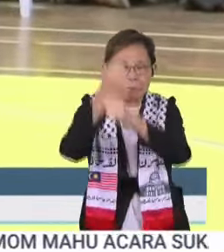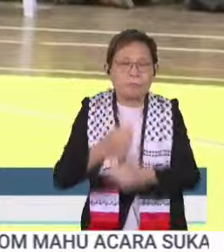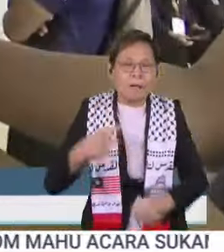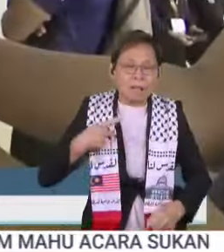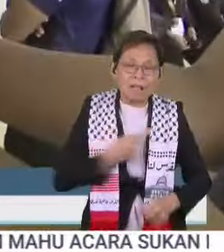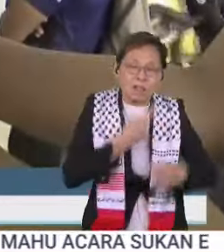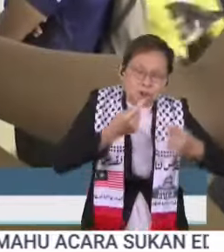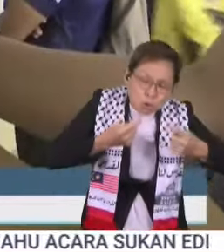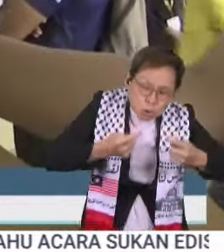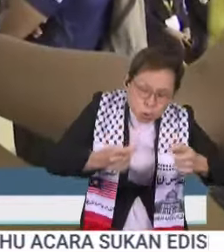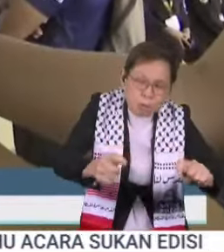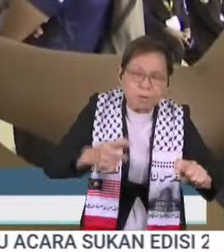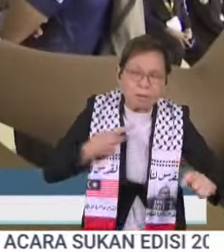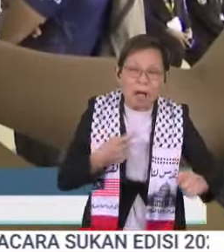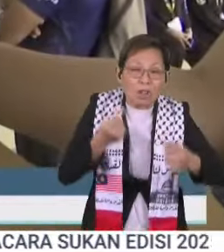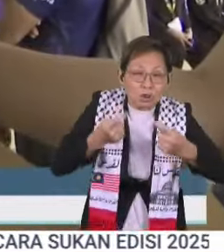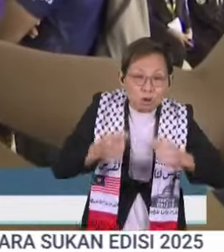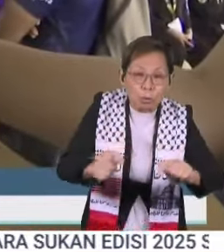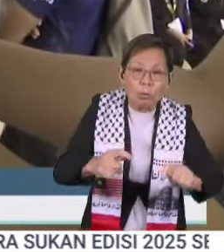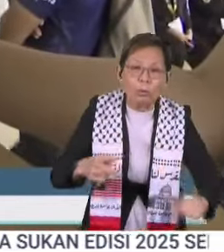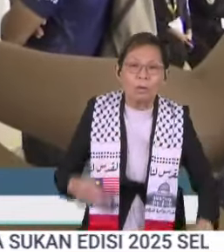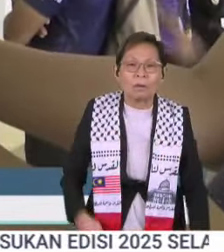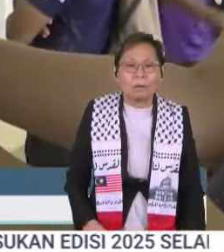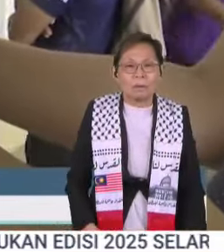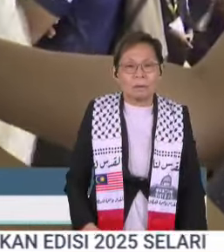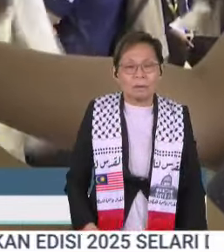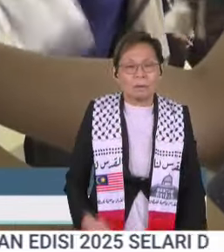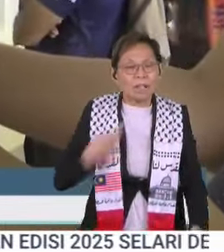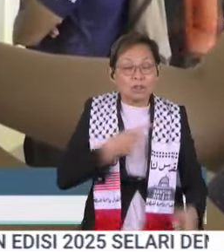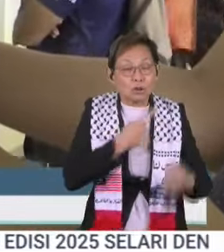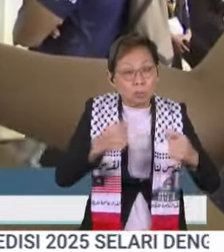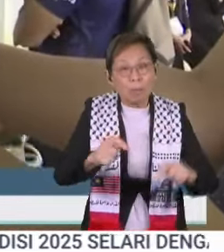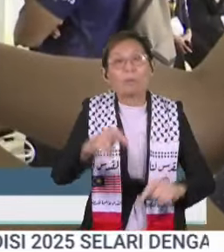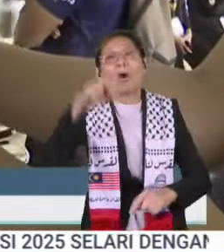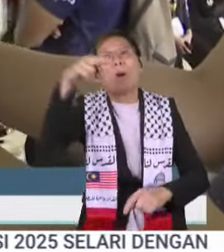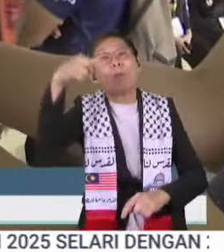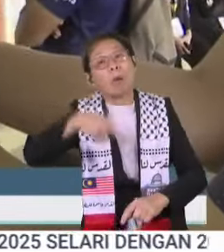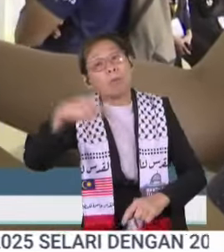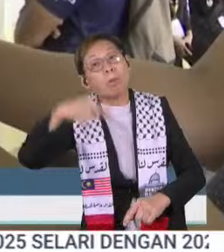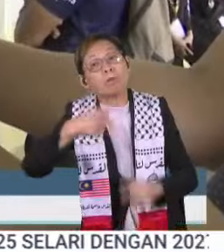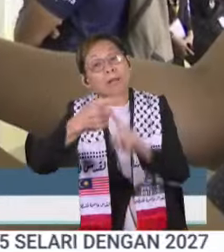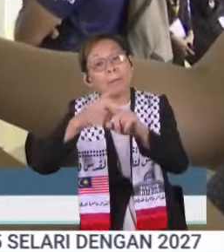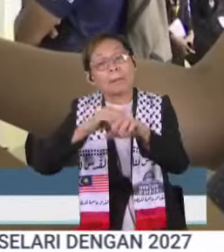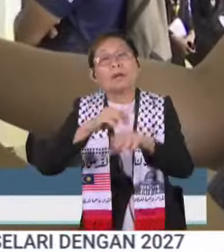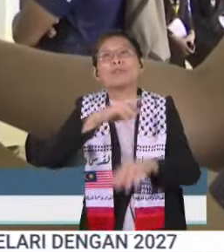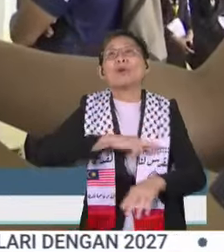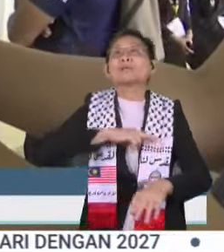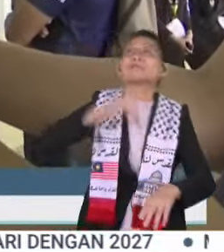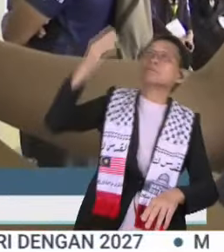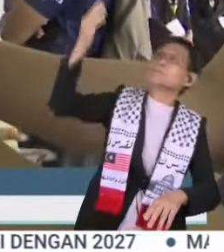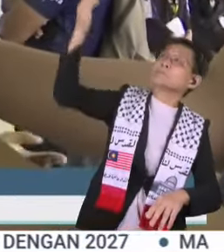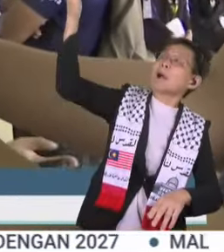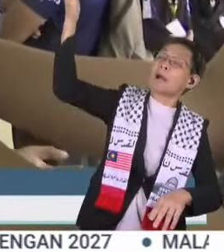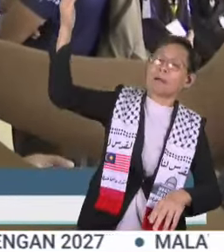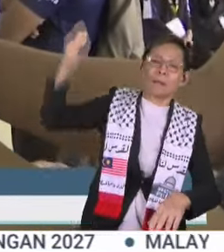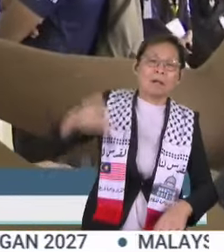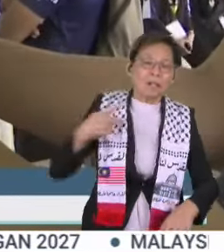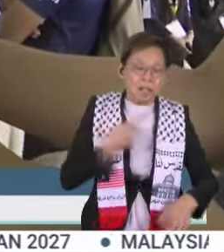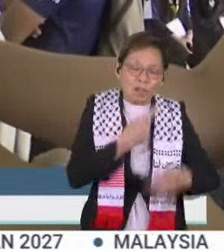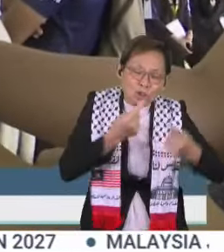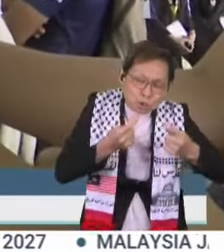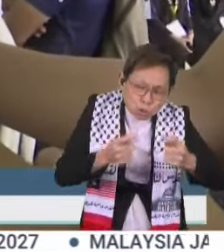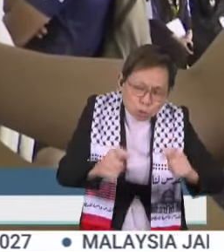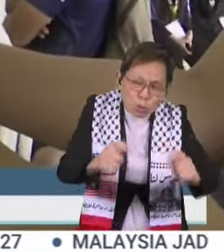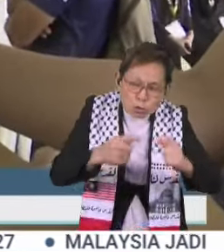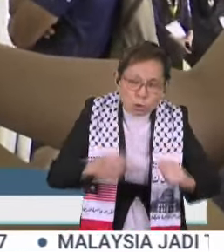kita akan Cuba sed upaya setakat mana yang kita mampulah sebab Rezeki itu adalah di tangan Allah Subhanahu waala jadi kita Cuba sedaya upaya